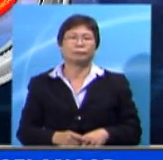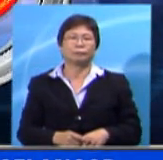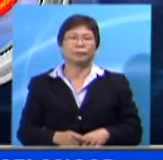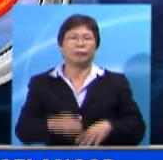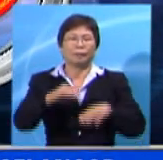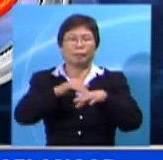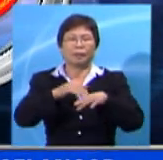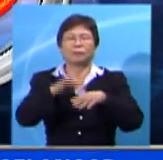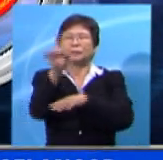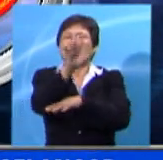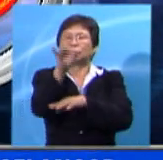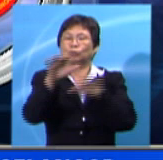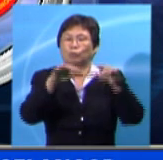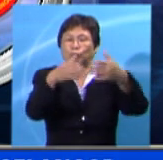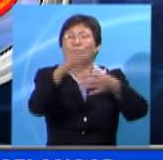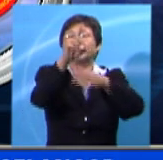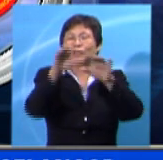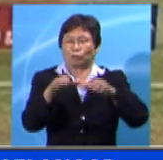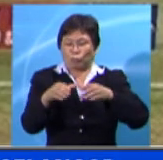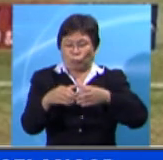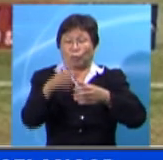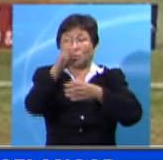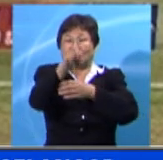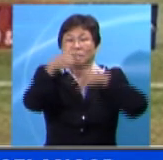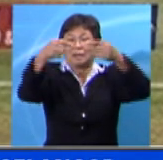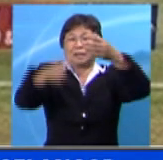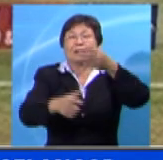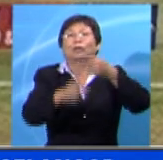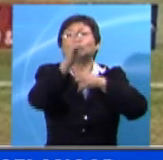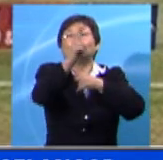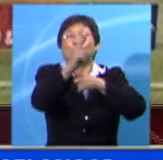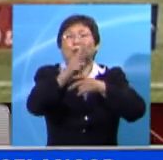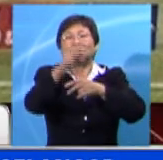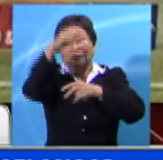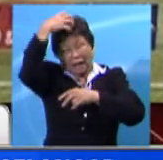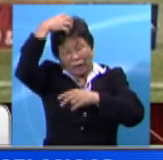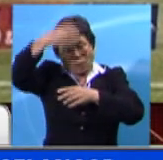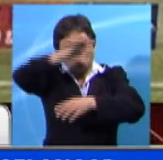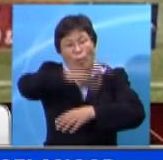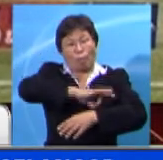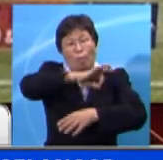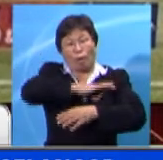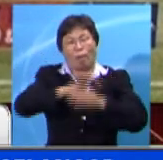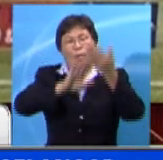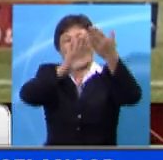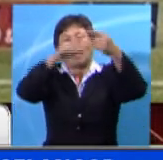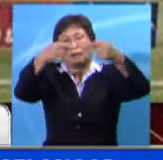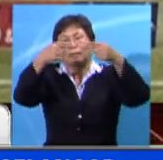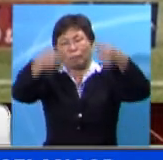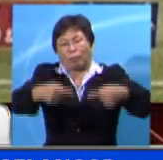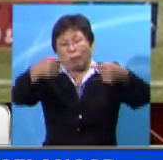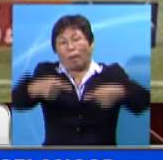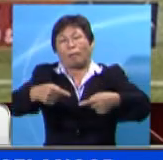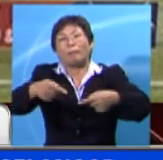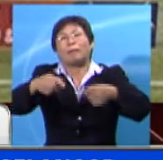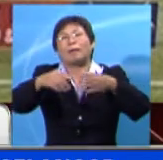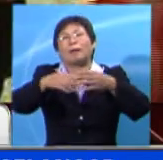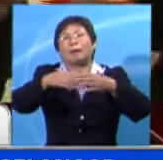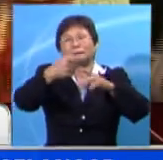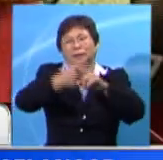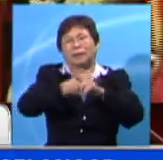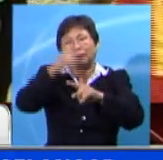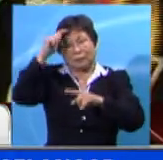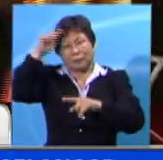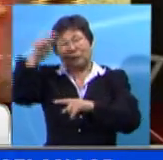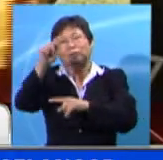pada aksi tunggal kumpulan B naib Juara Liga Super Selangor memanfaatkan kelebihan berdepan pasukan yang belum mantap dari Terengganu